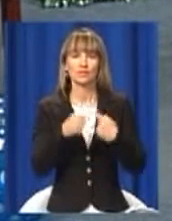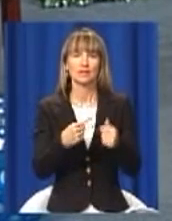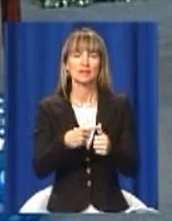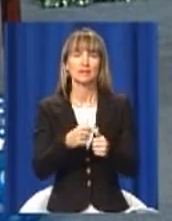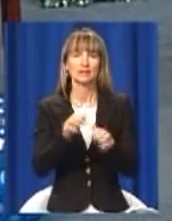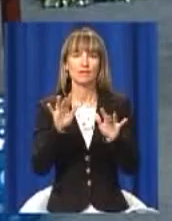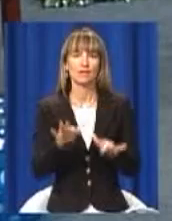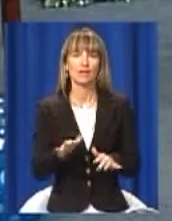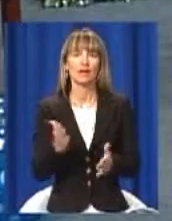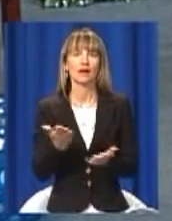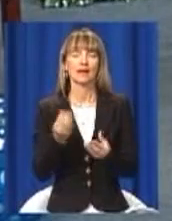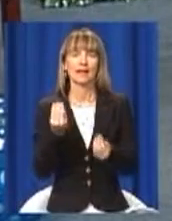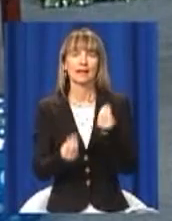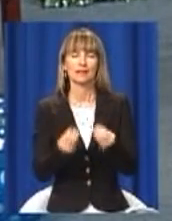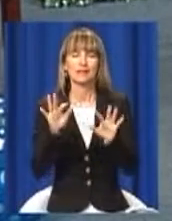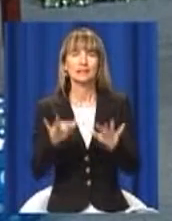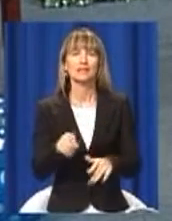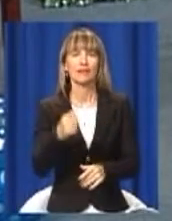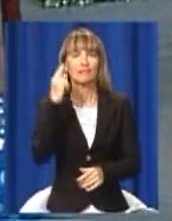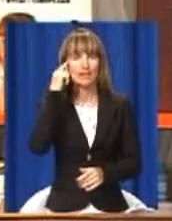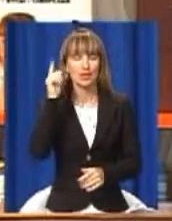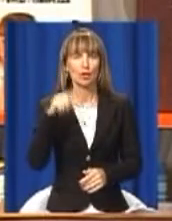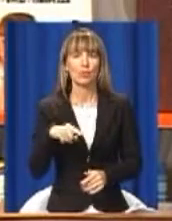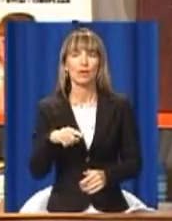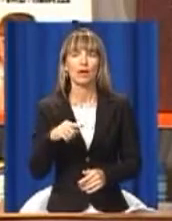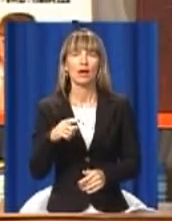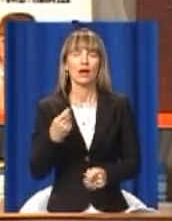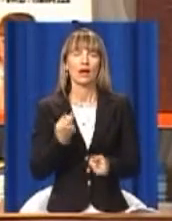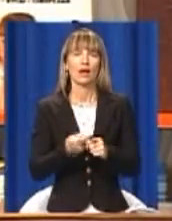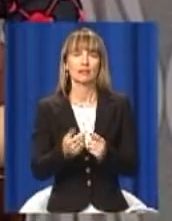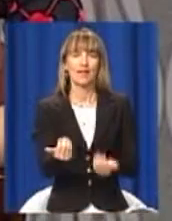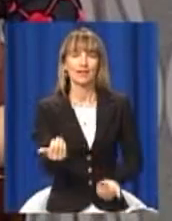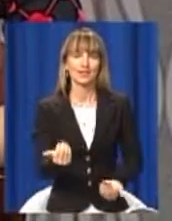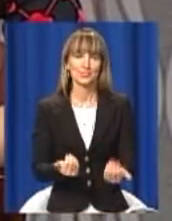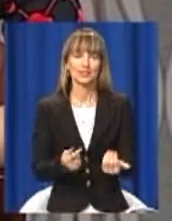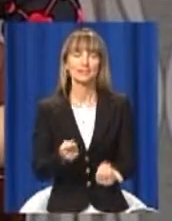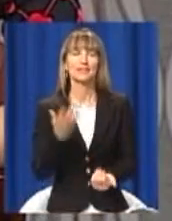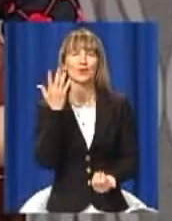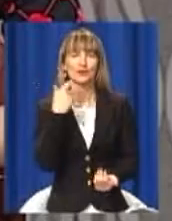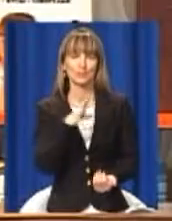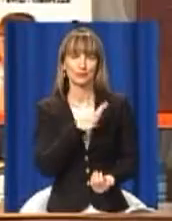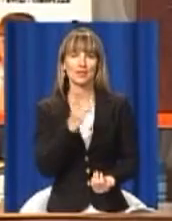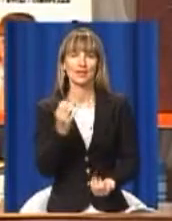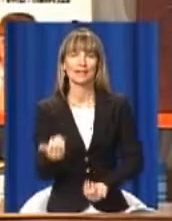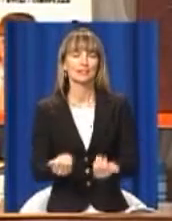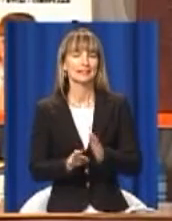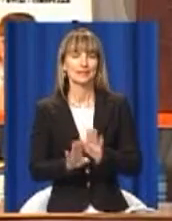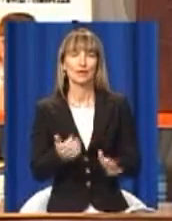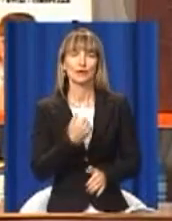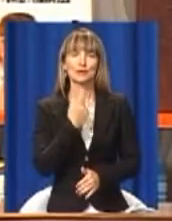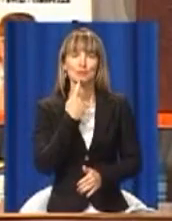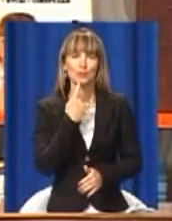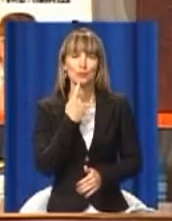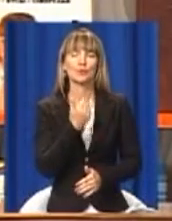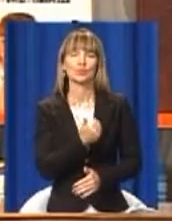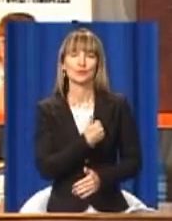А ще які ігри зі снігом тобі взагалі відомі? Які є? Кататися на лижах. А каталась колись на лижах? Ні. А хочеш